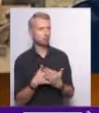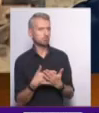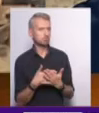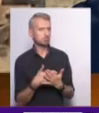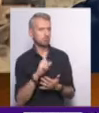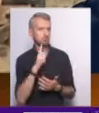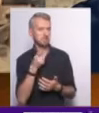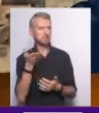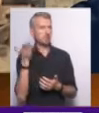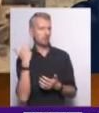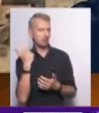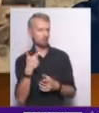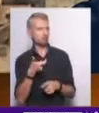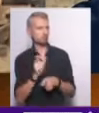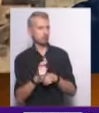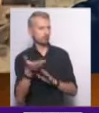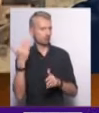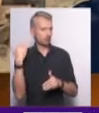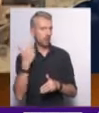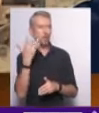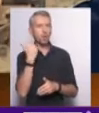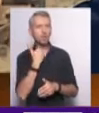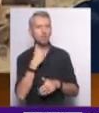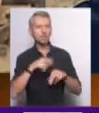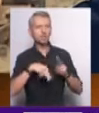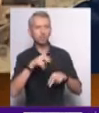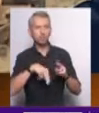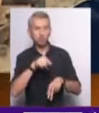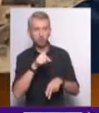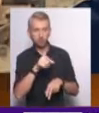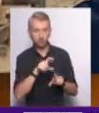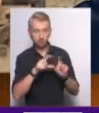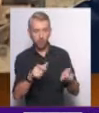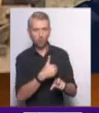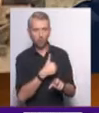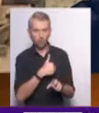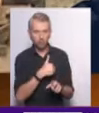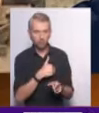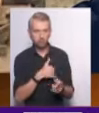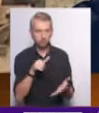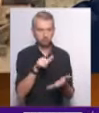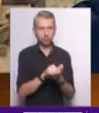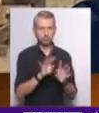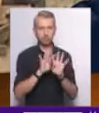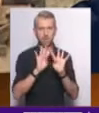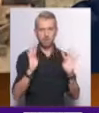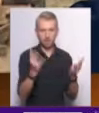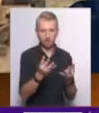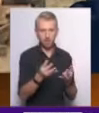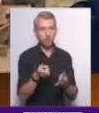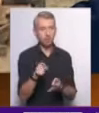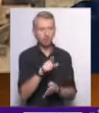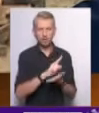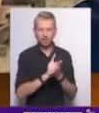року назад, навіть більше, коли забудовник намагався туди зайти і почати ставити паркан. Тоді терміново люди вийшли,